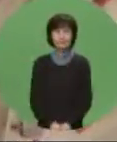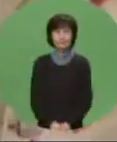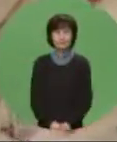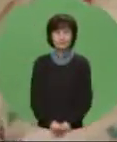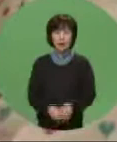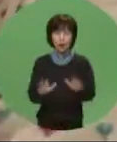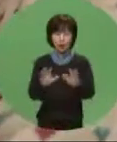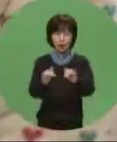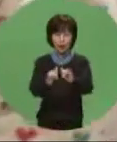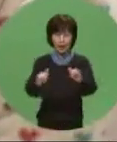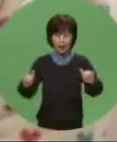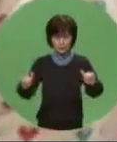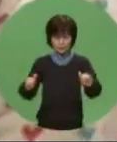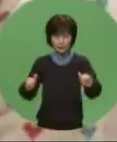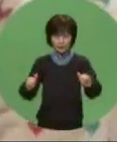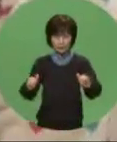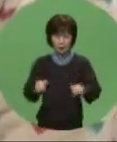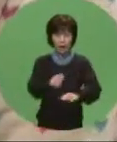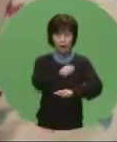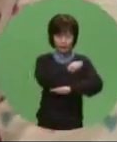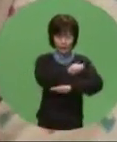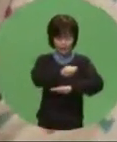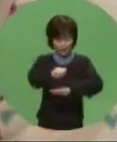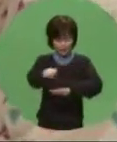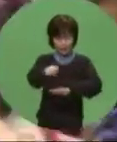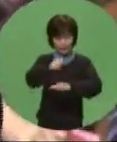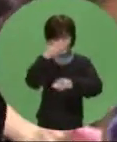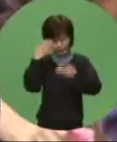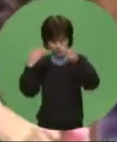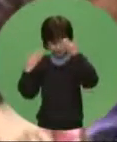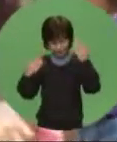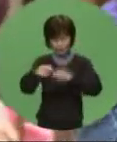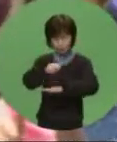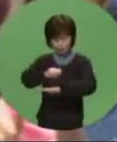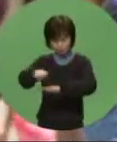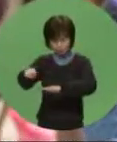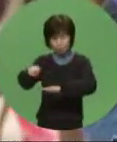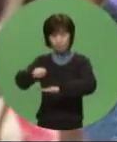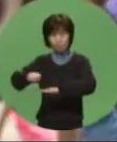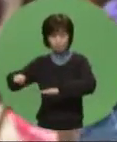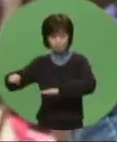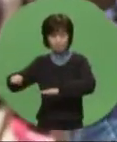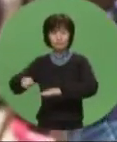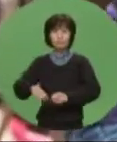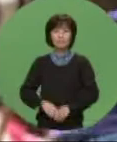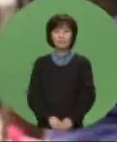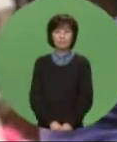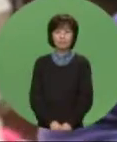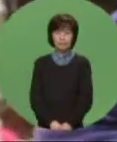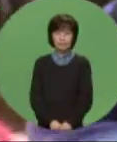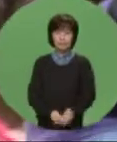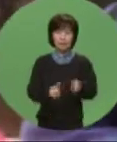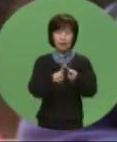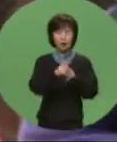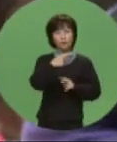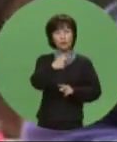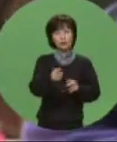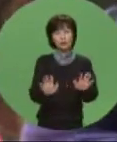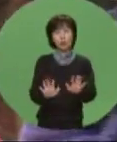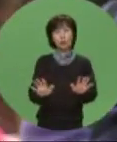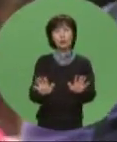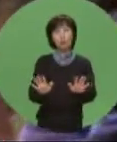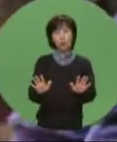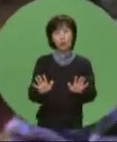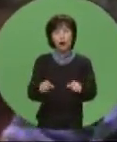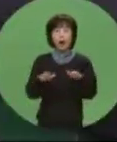児童たちは一文字一文字丁寧に筆を進めていきます。1年生の児童は、